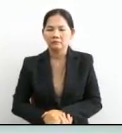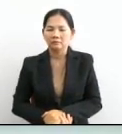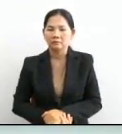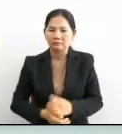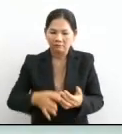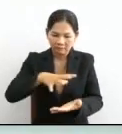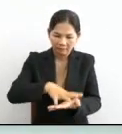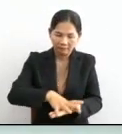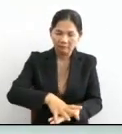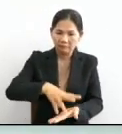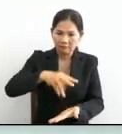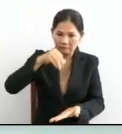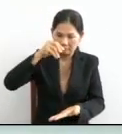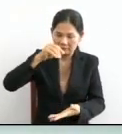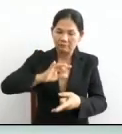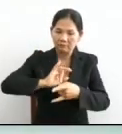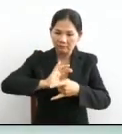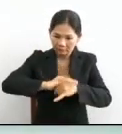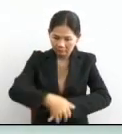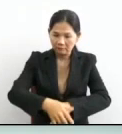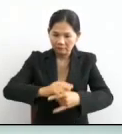mà sai đầm lòng mì